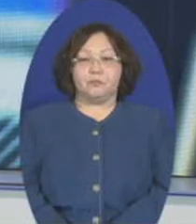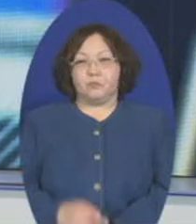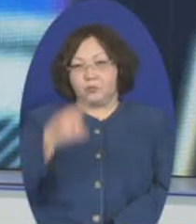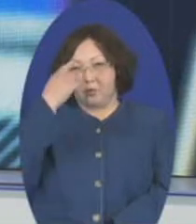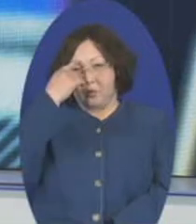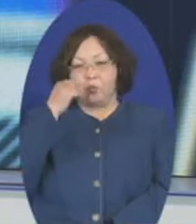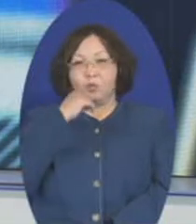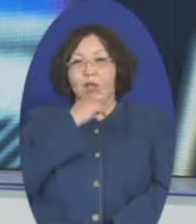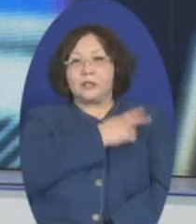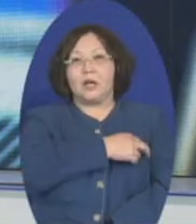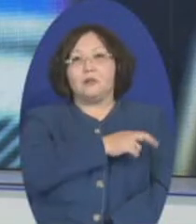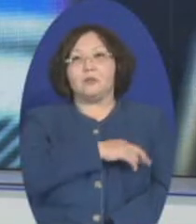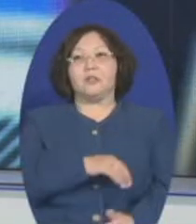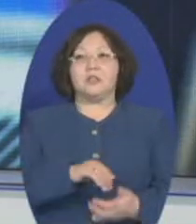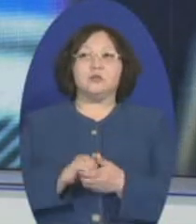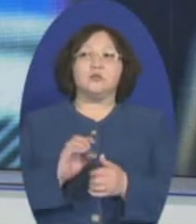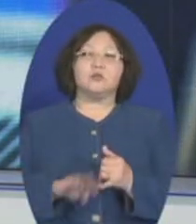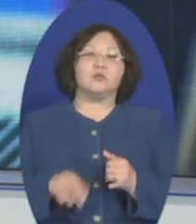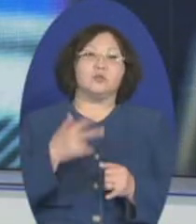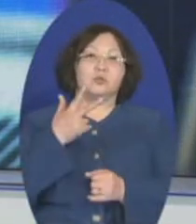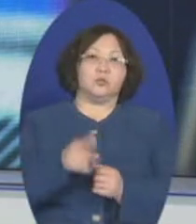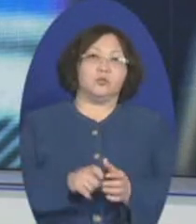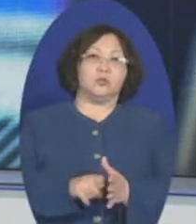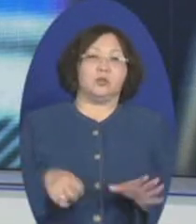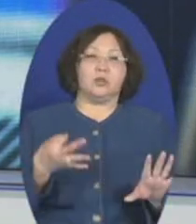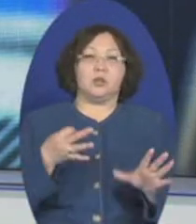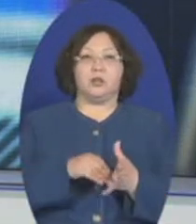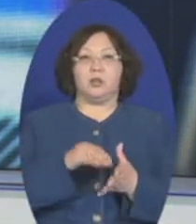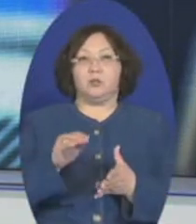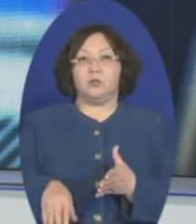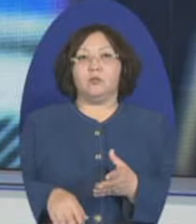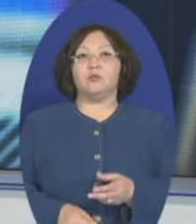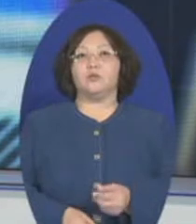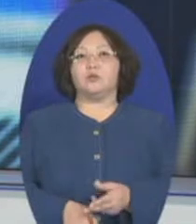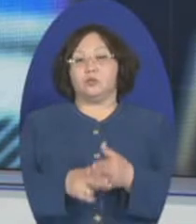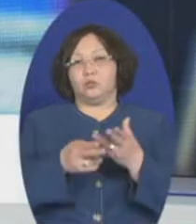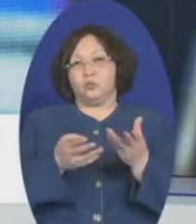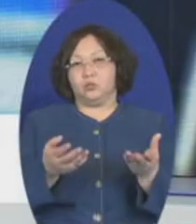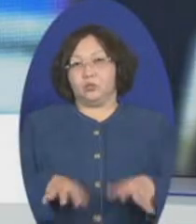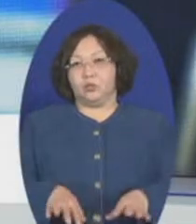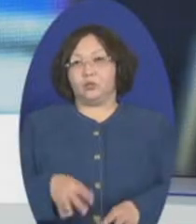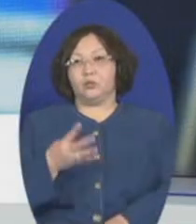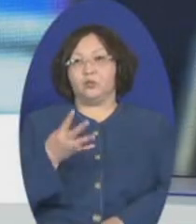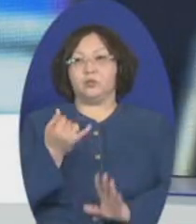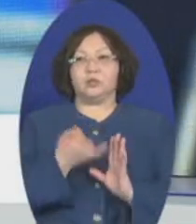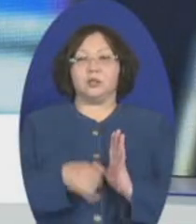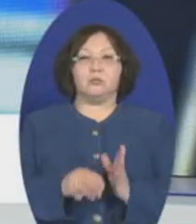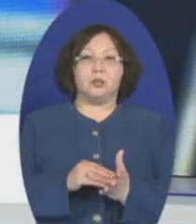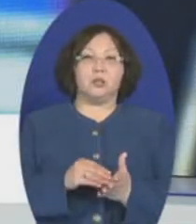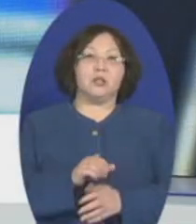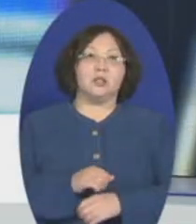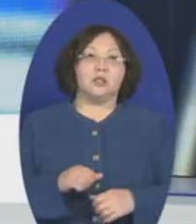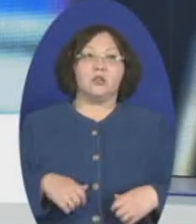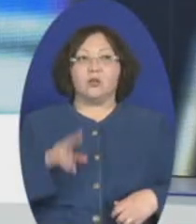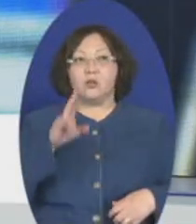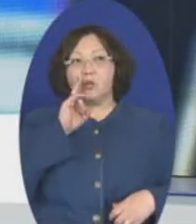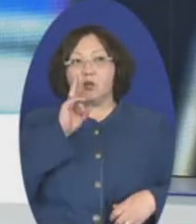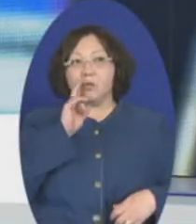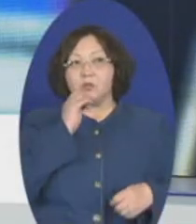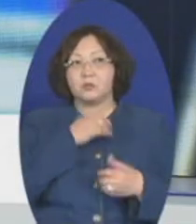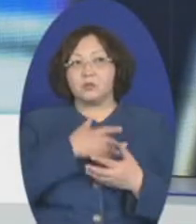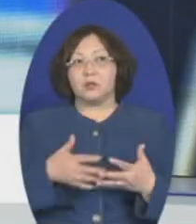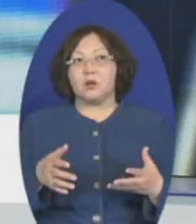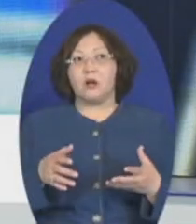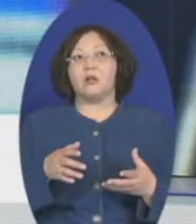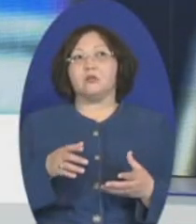Монголын улаан цагаалмаа нийгэмлэг сүүлийн 3 жилд 8 тэрбум төгрөгийн тусламж үзүүлжээ. Мөн 460 гаруй мянган иргэнд хүнсний болон ариун цэврийн